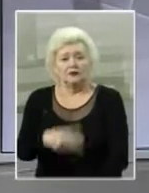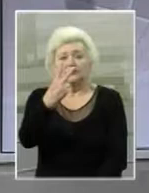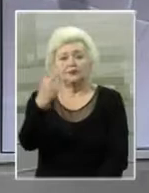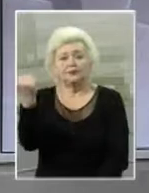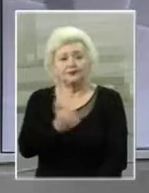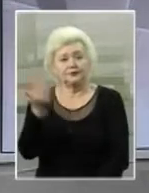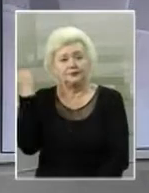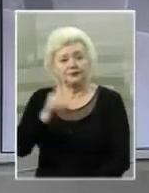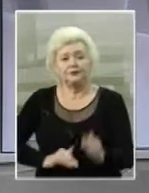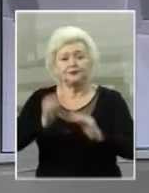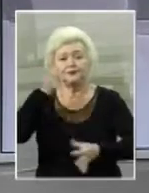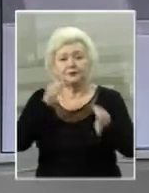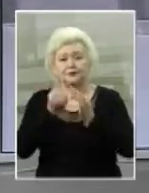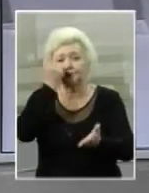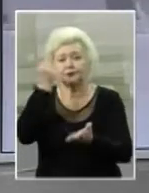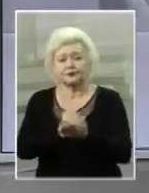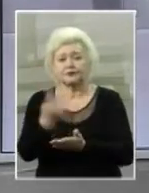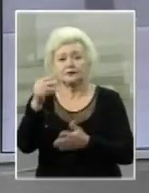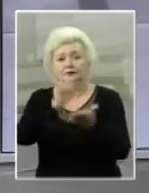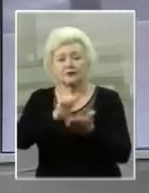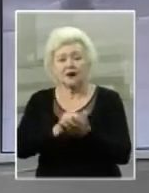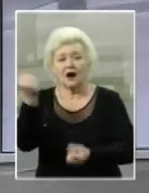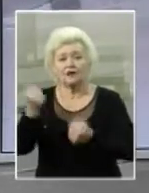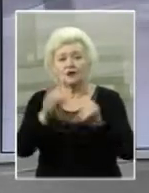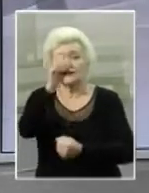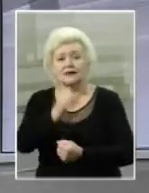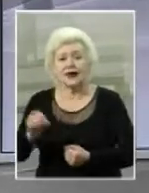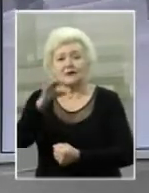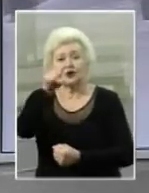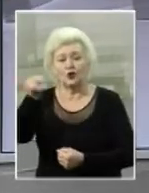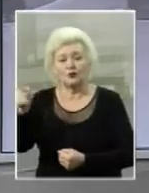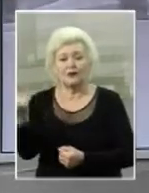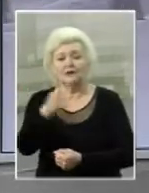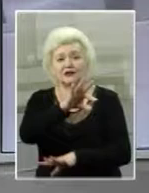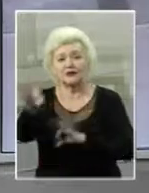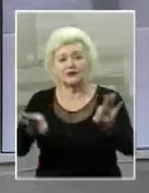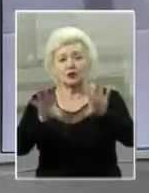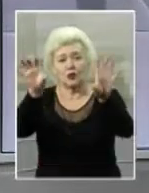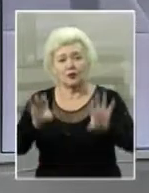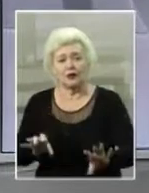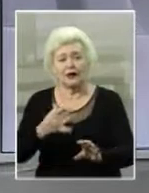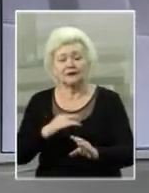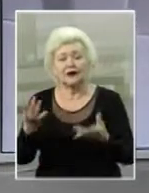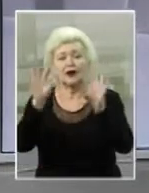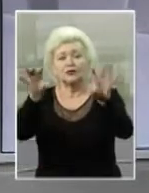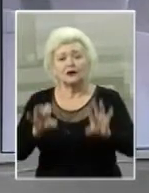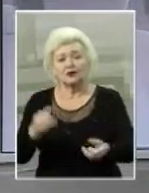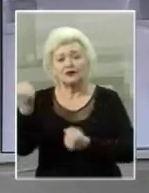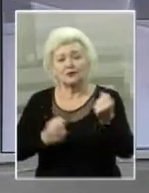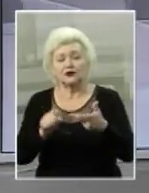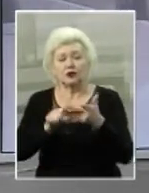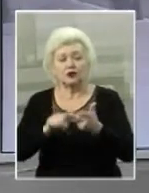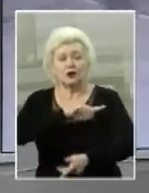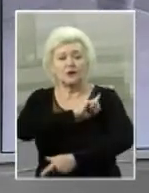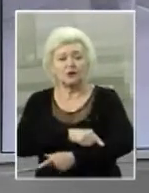2 тижні тому Верховна Рада ухвалила 2 документи щодо автівок із євро-номерами. Перший законопроект стосується вартості розмитнення машин, другий